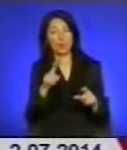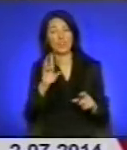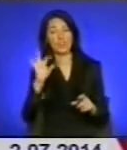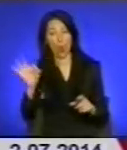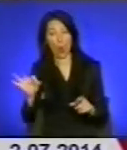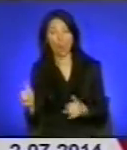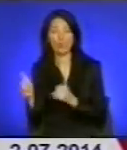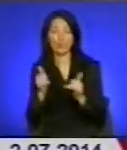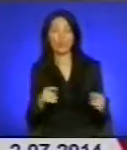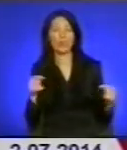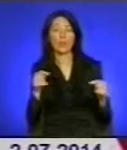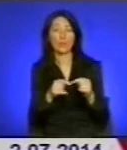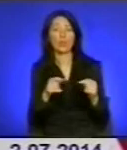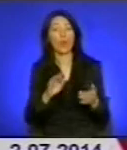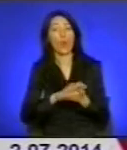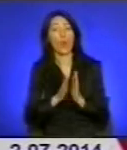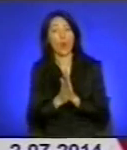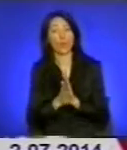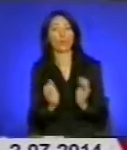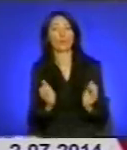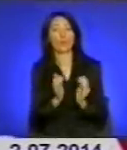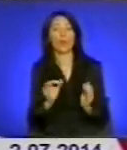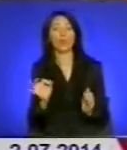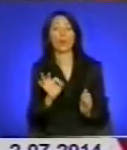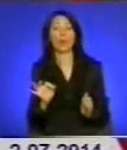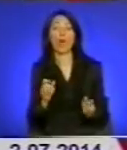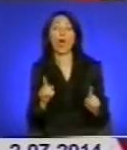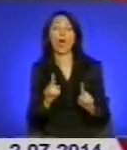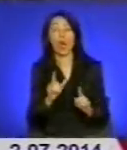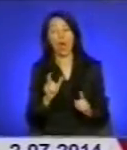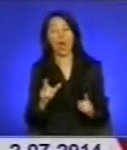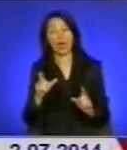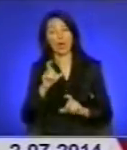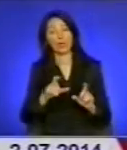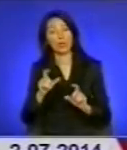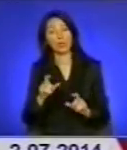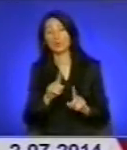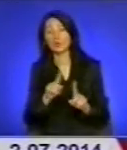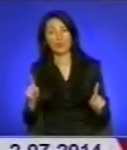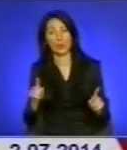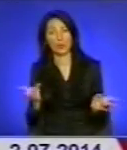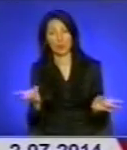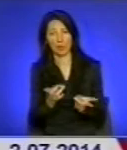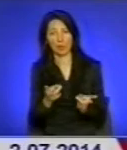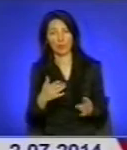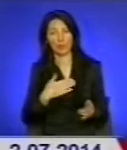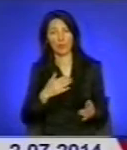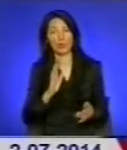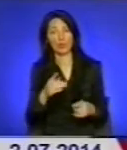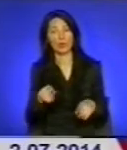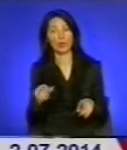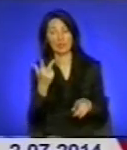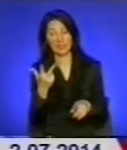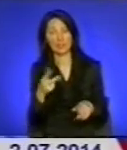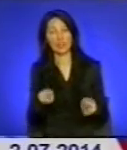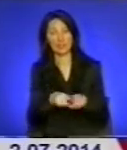відповідними умовами подбали і про абітурієнтів з особливими потребами в нас в основному сесії таких було три категорія